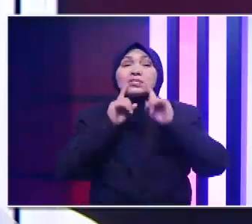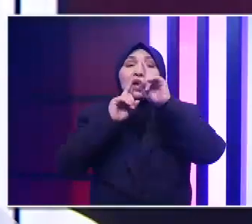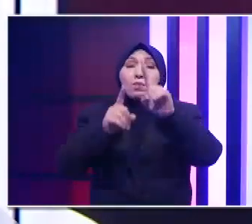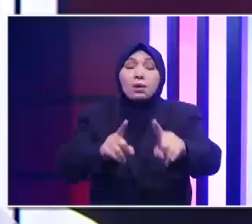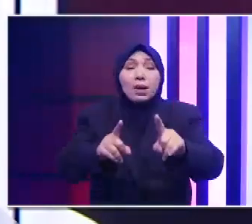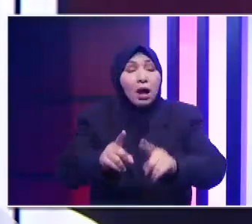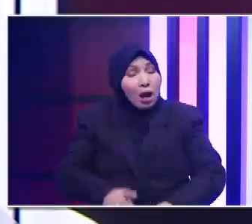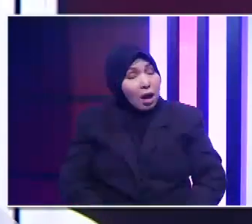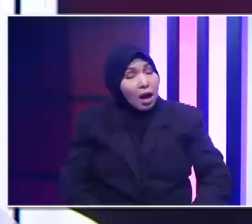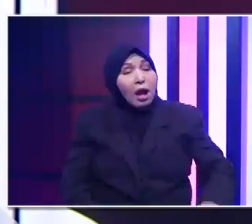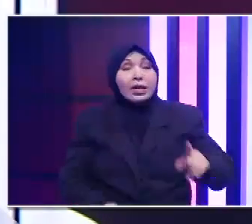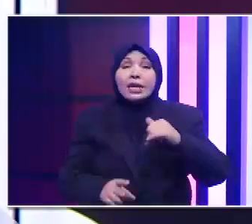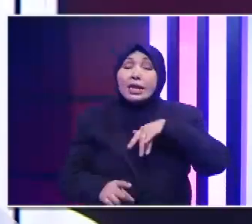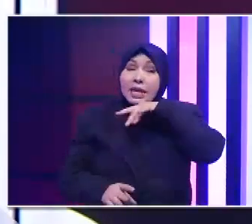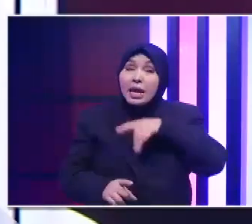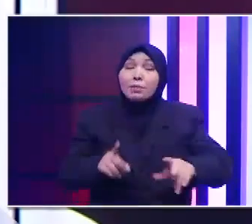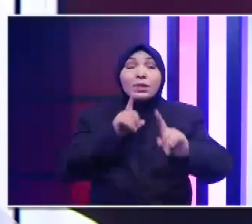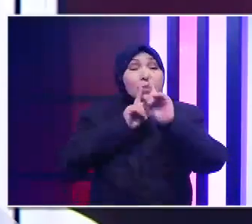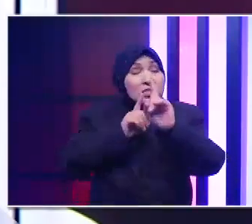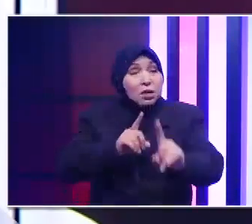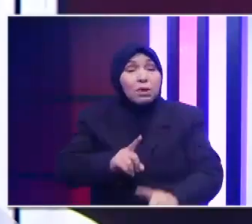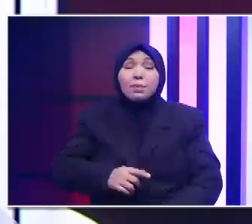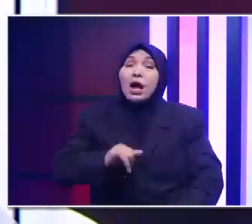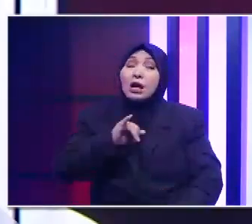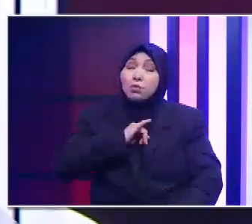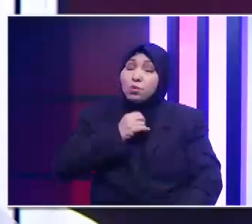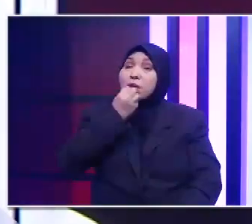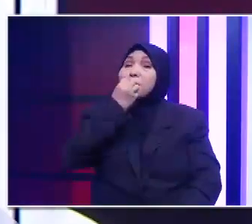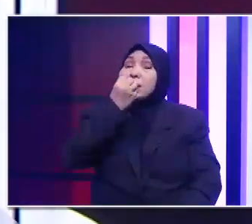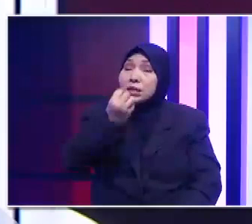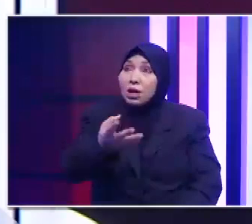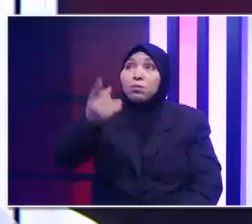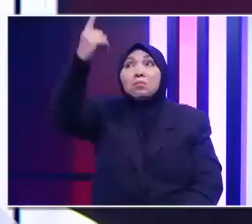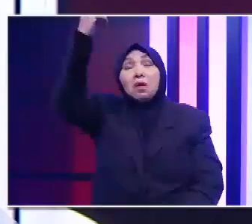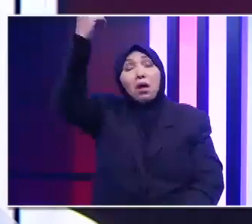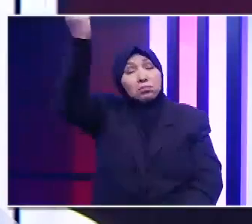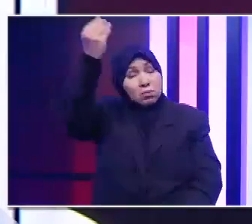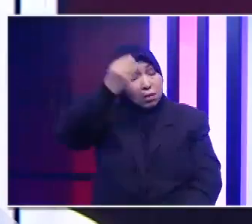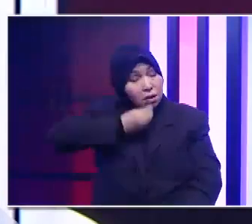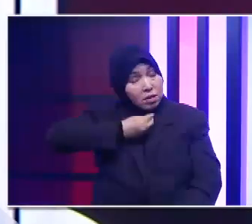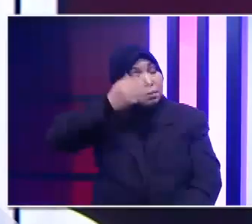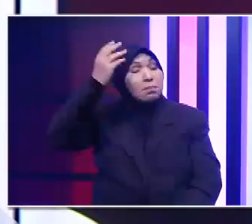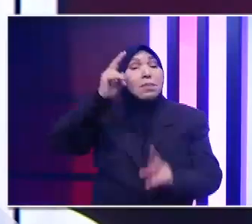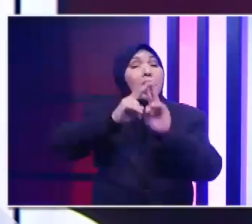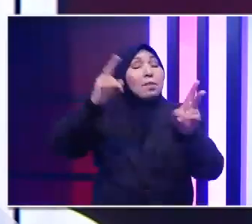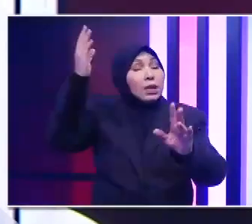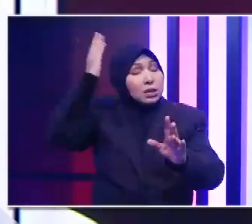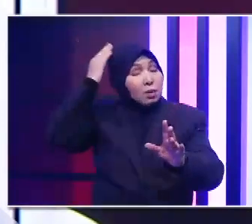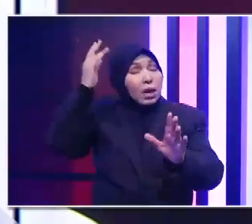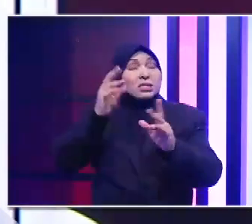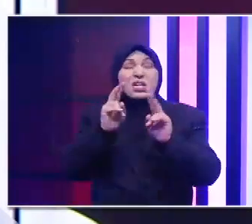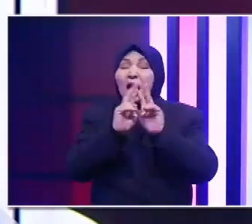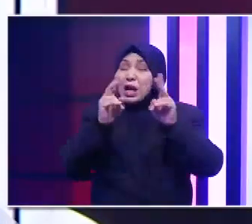koala Naba an Yi mulka bir aku diberitahu oleh Allah yang Maha Mengetahui lagi amat mendalam